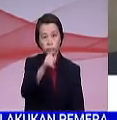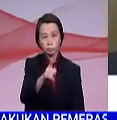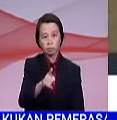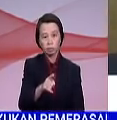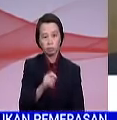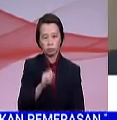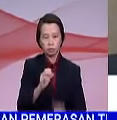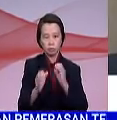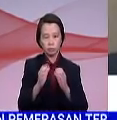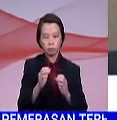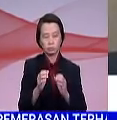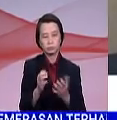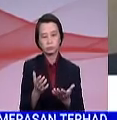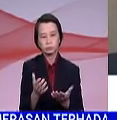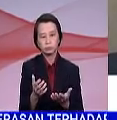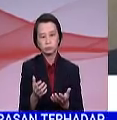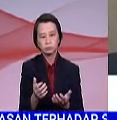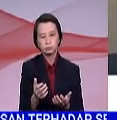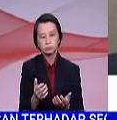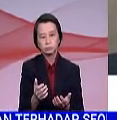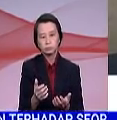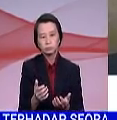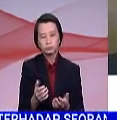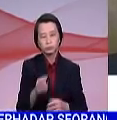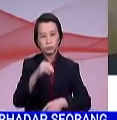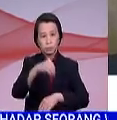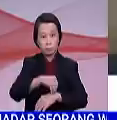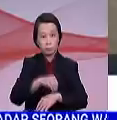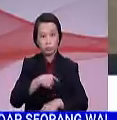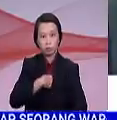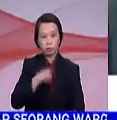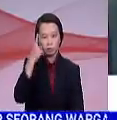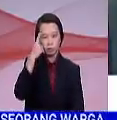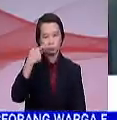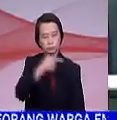cakap 50-50 lah. So, masa saya tak sedar,